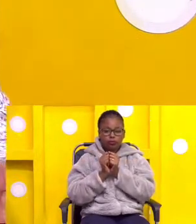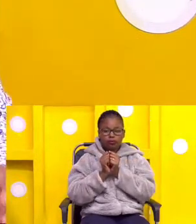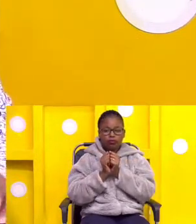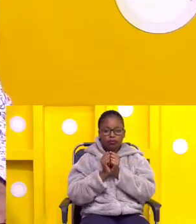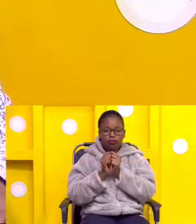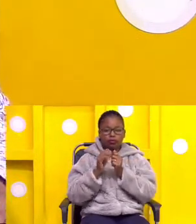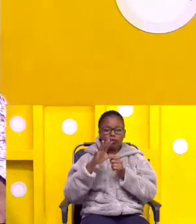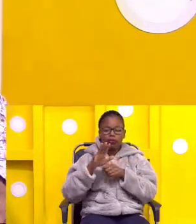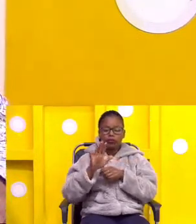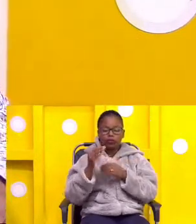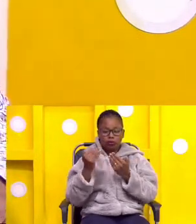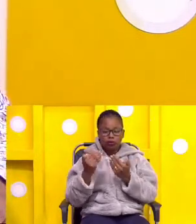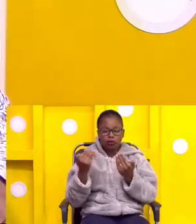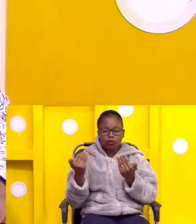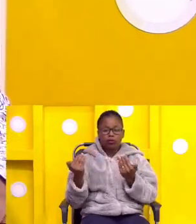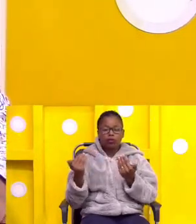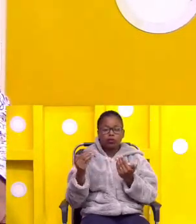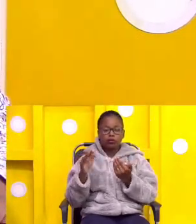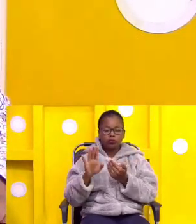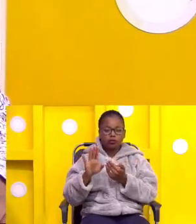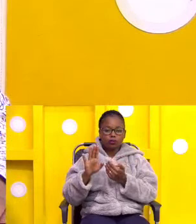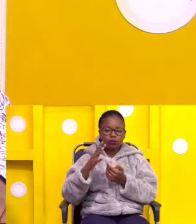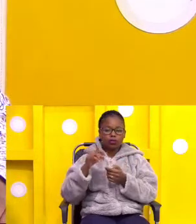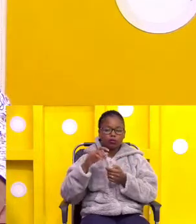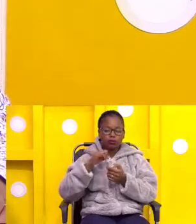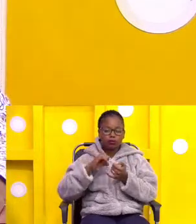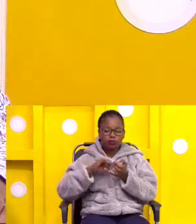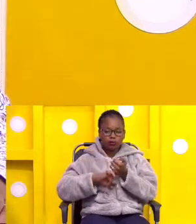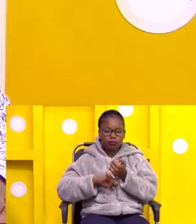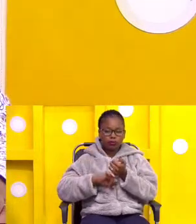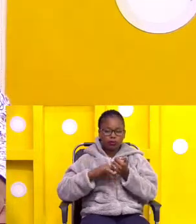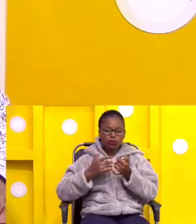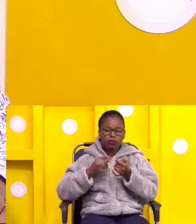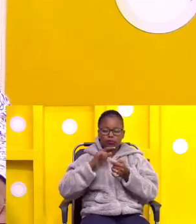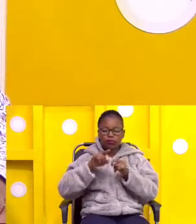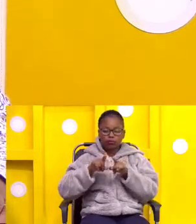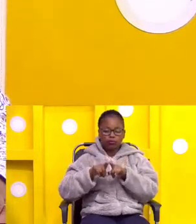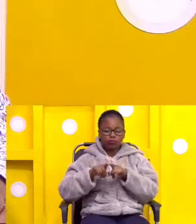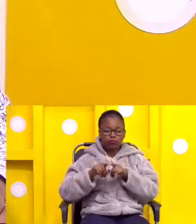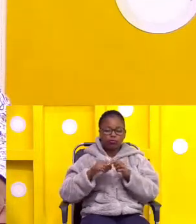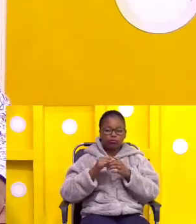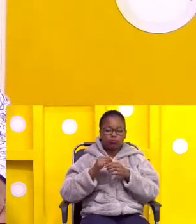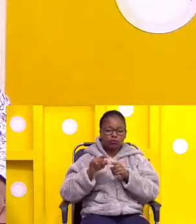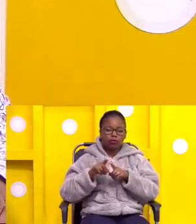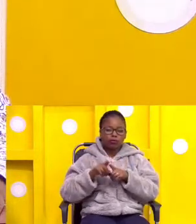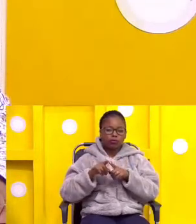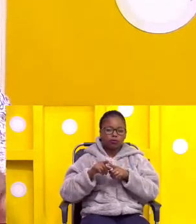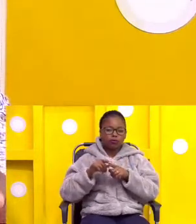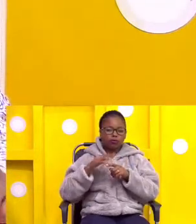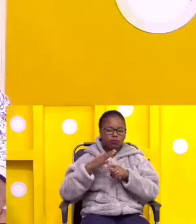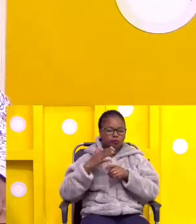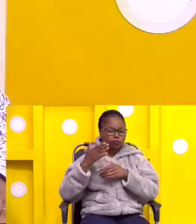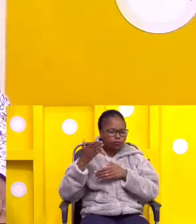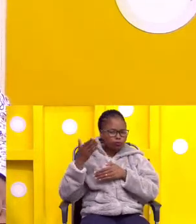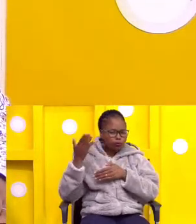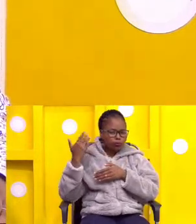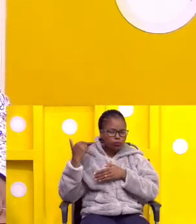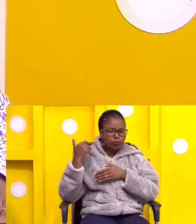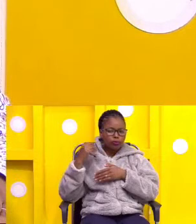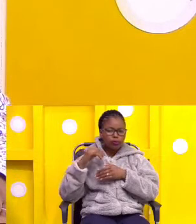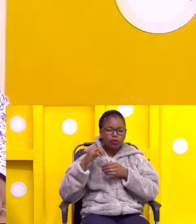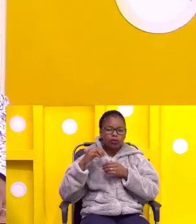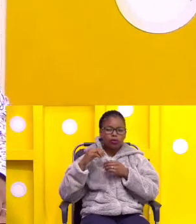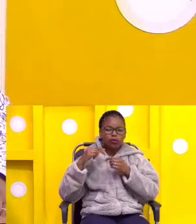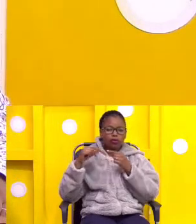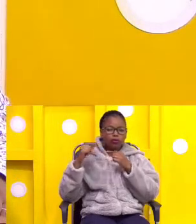na ciana cianyu, na atumia anyu. Na ũndũ ũyũ nĩ ũrandirikanirie kũrĩa gwitũ gĩcagi Gathanjĩ,